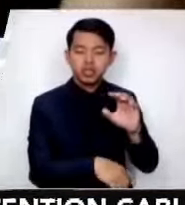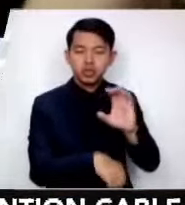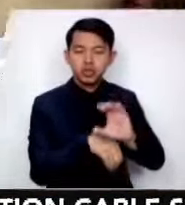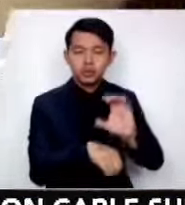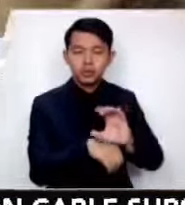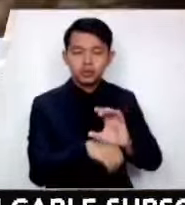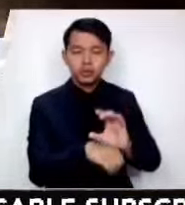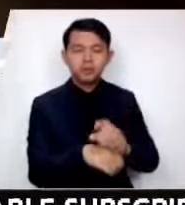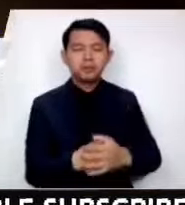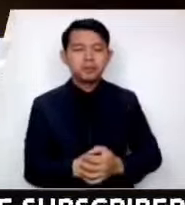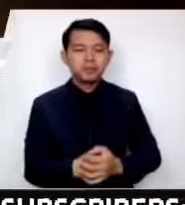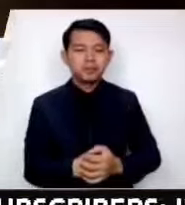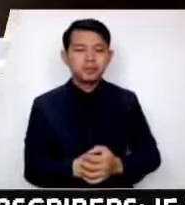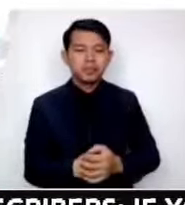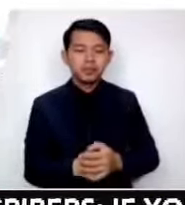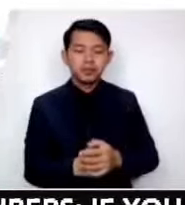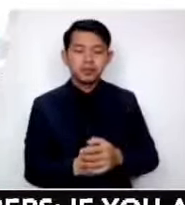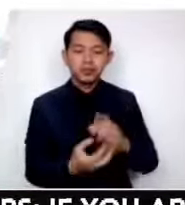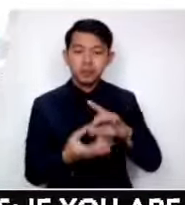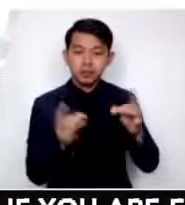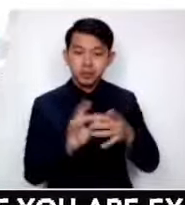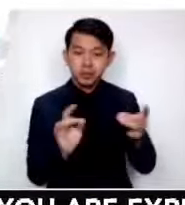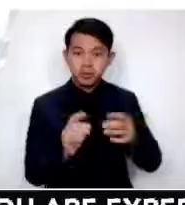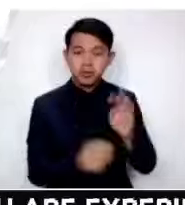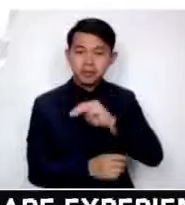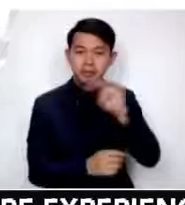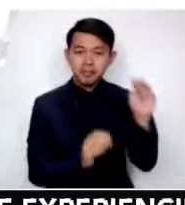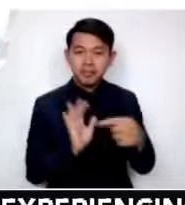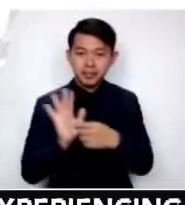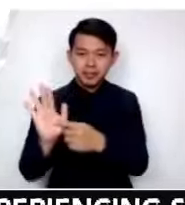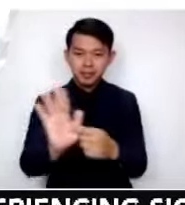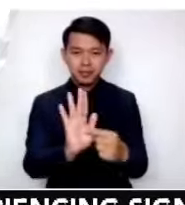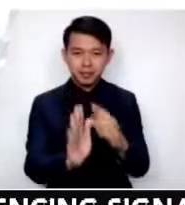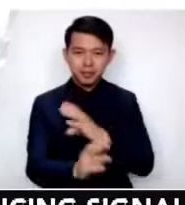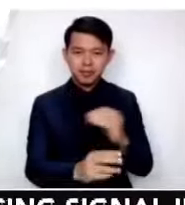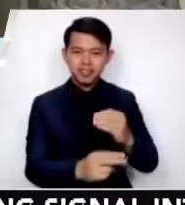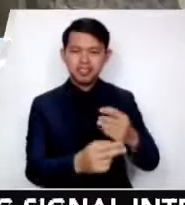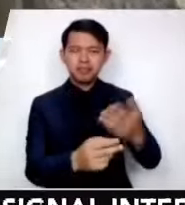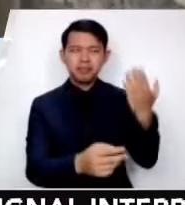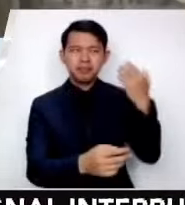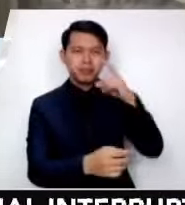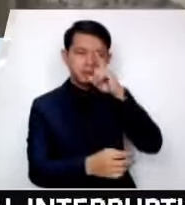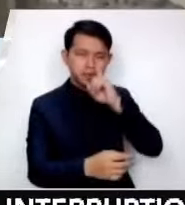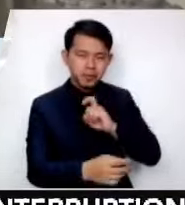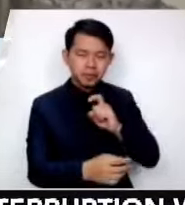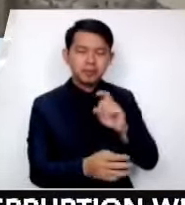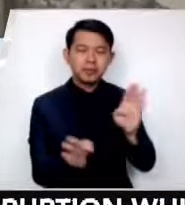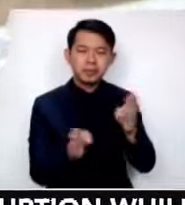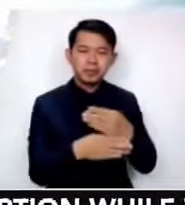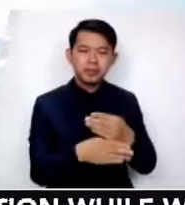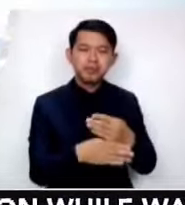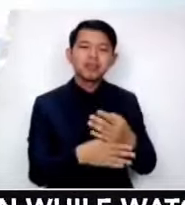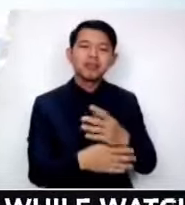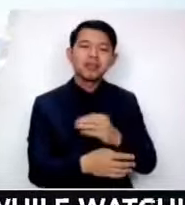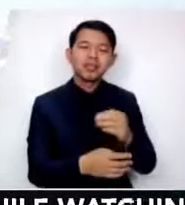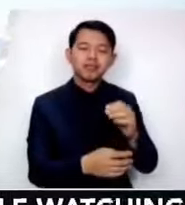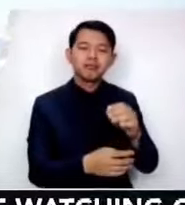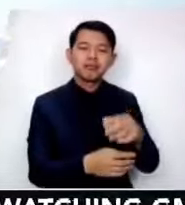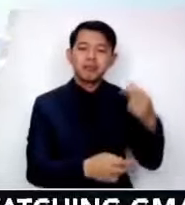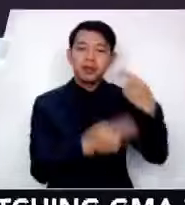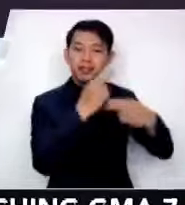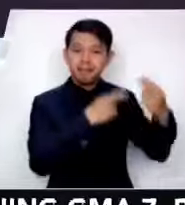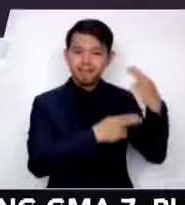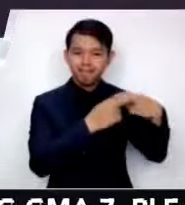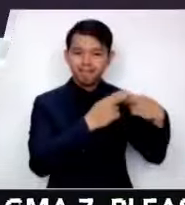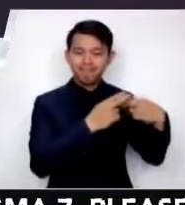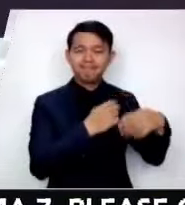ang kasaysayan ng Maynila at makikita rin ang mga sinaunang baul at mga antigong relihiyosong imahe. Simula Miyerkules,